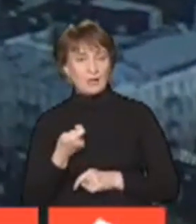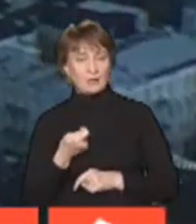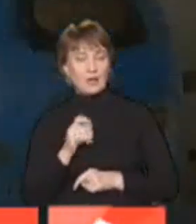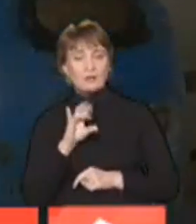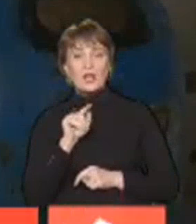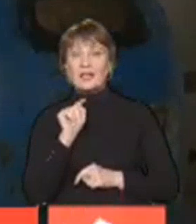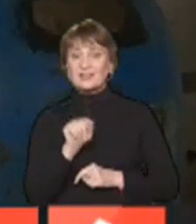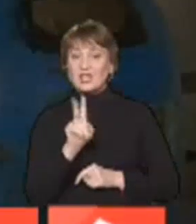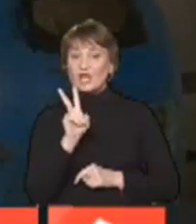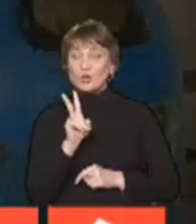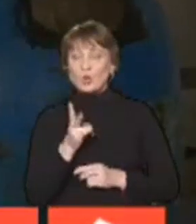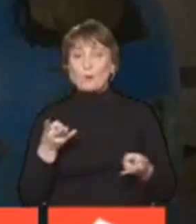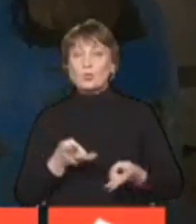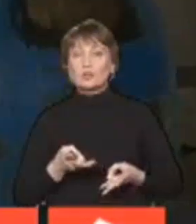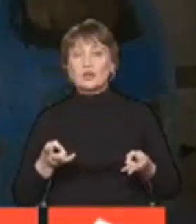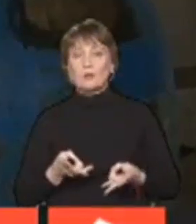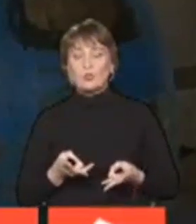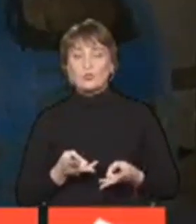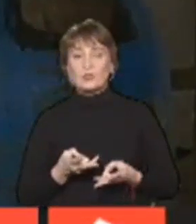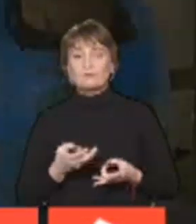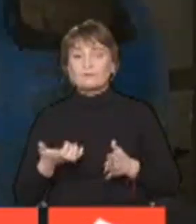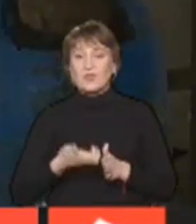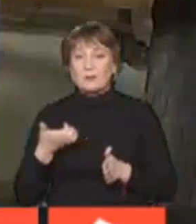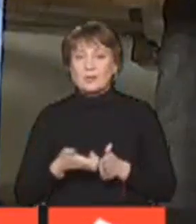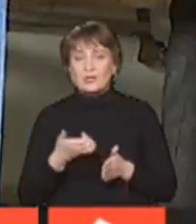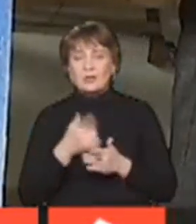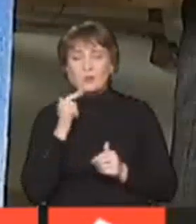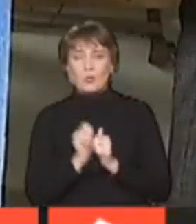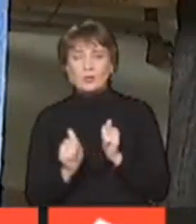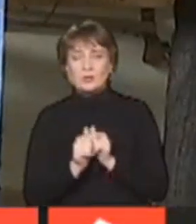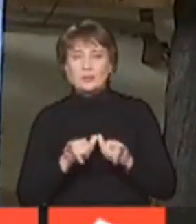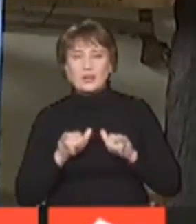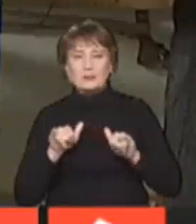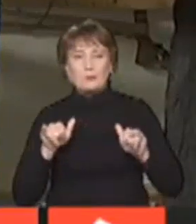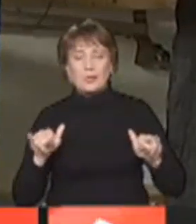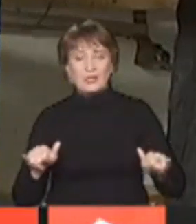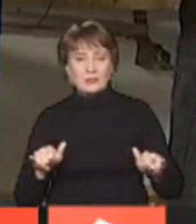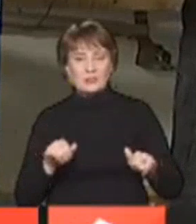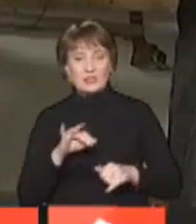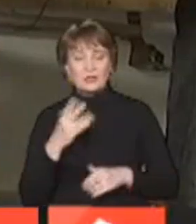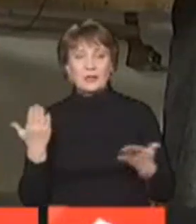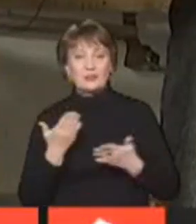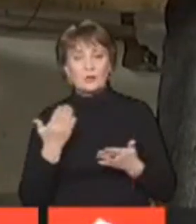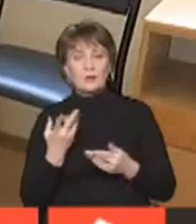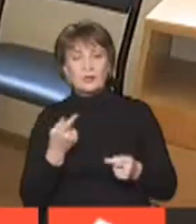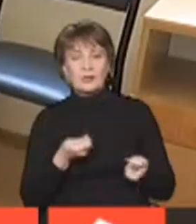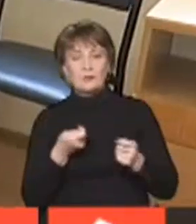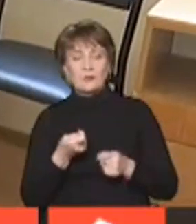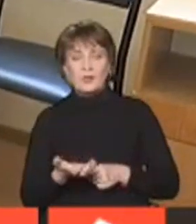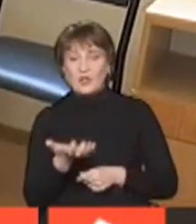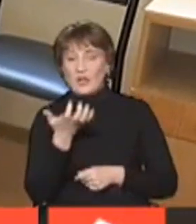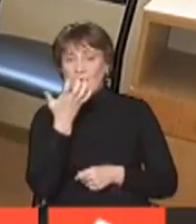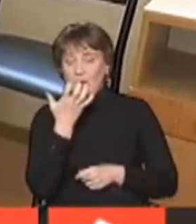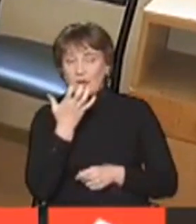тих, хто його потребує. Брак виникає через постійне збільшення кількості місць у лікарнях, до яких треба підводити